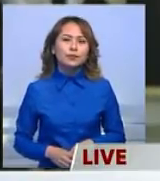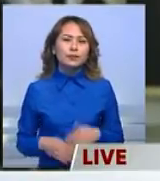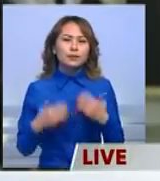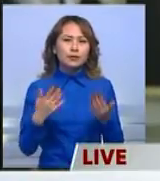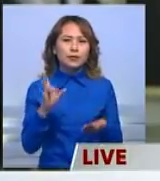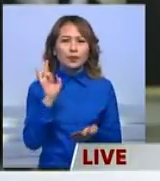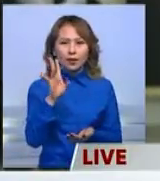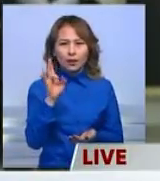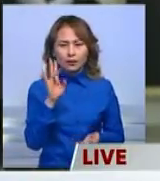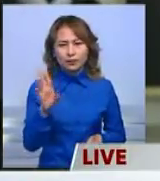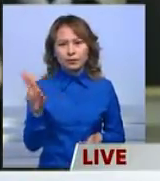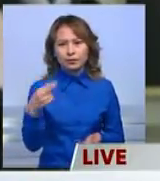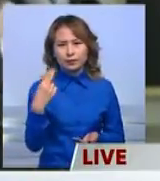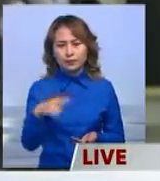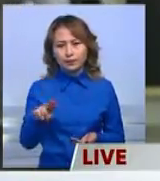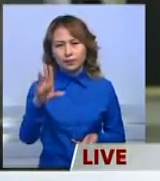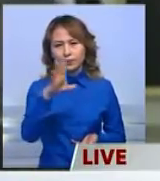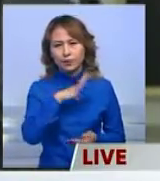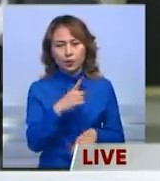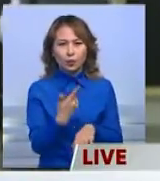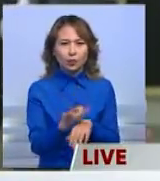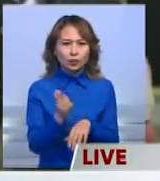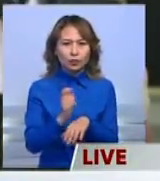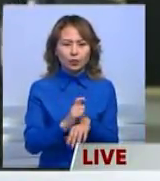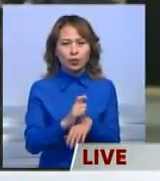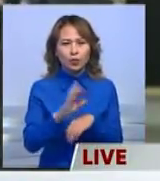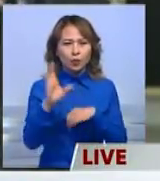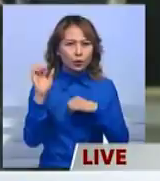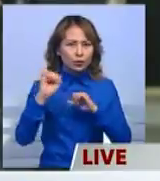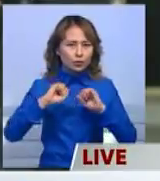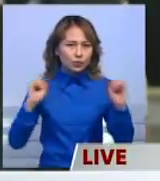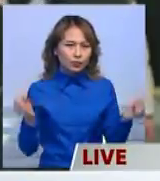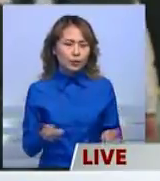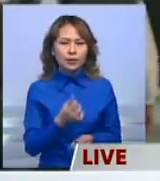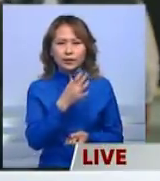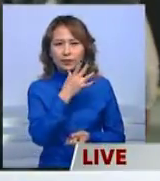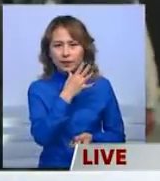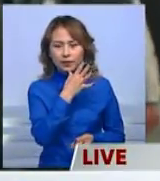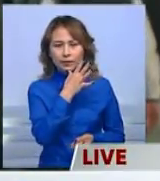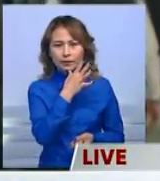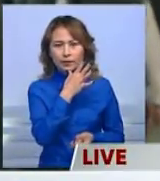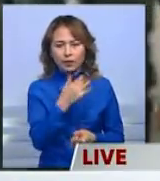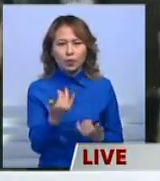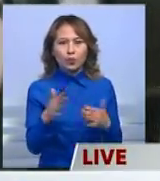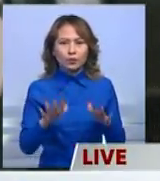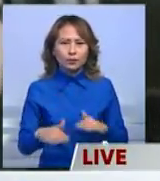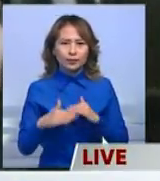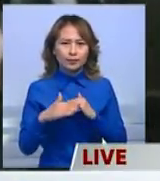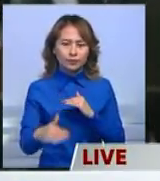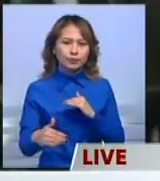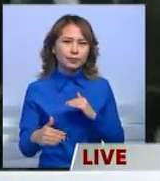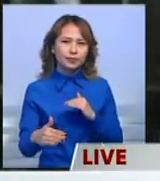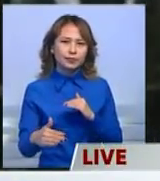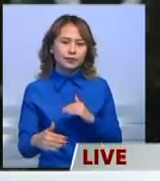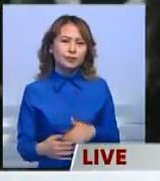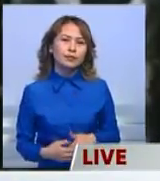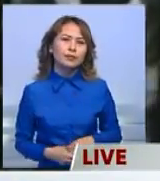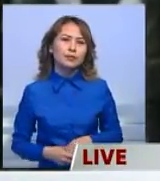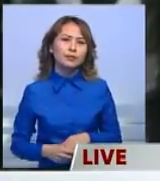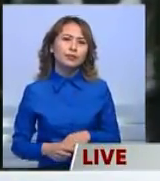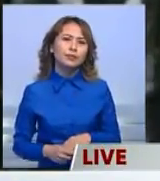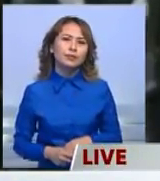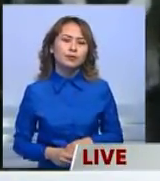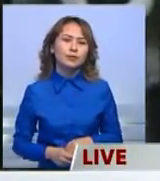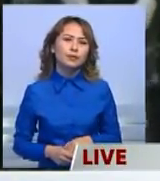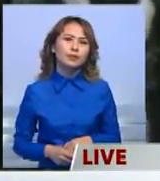қараша, желтоқсан айларында өте күннің жылдың суық кезінде осы жерге жер аударып келген, сонда